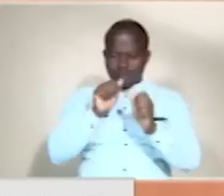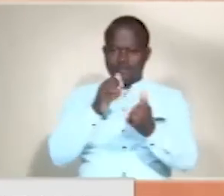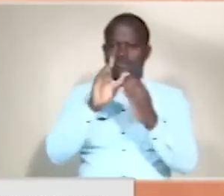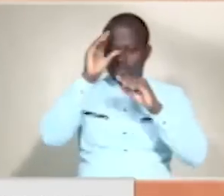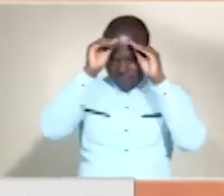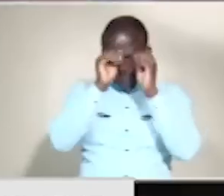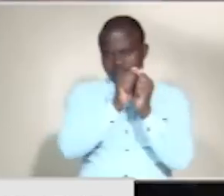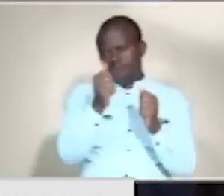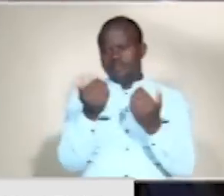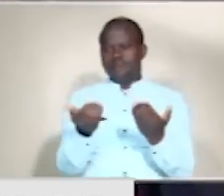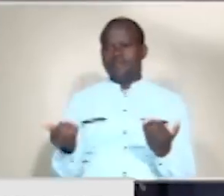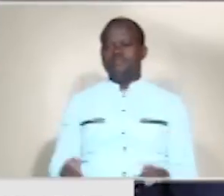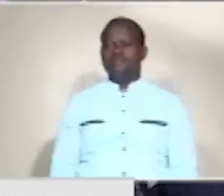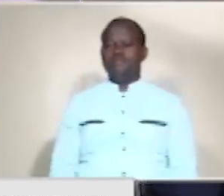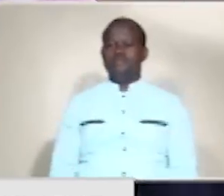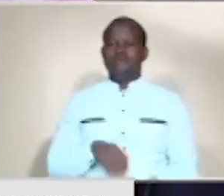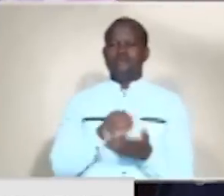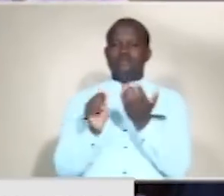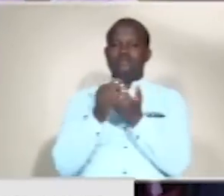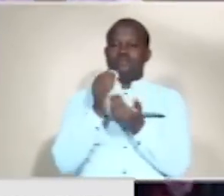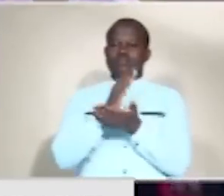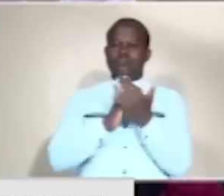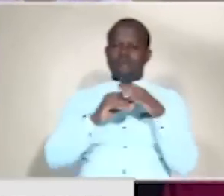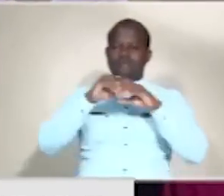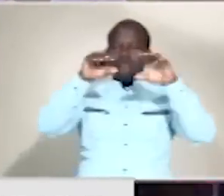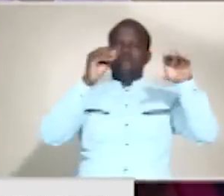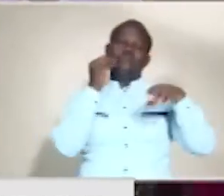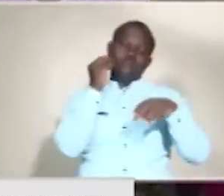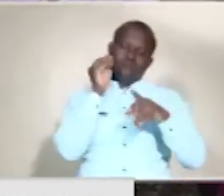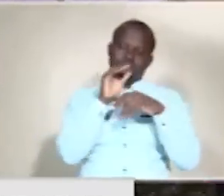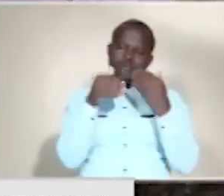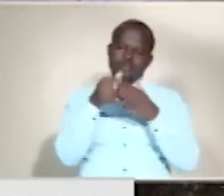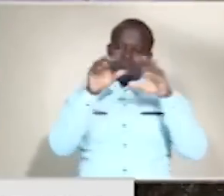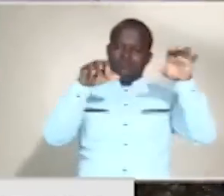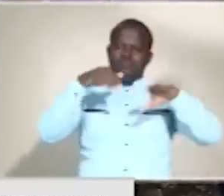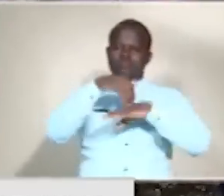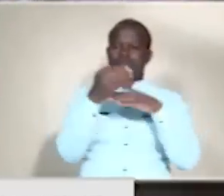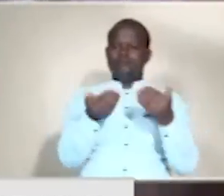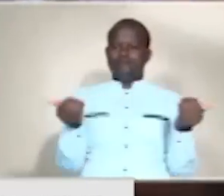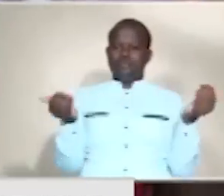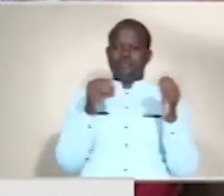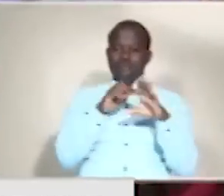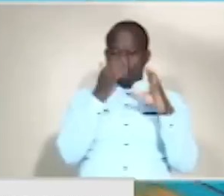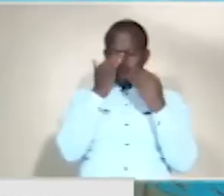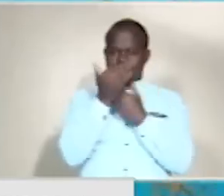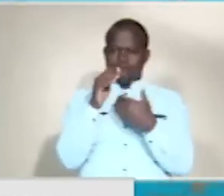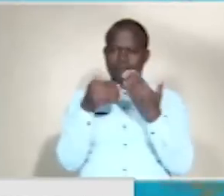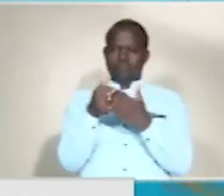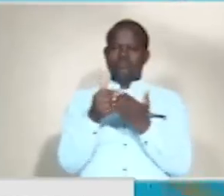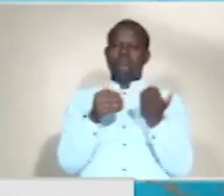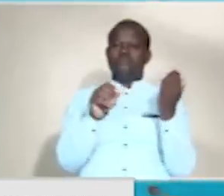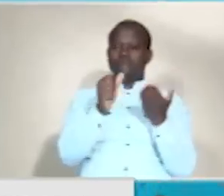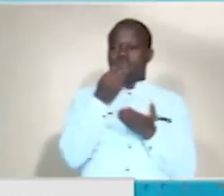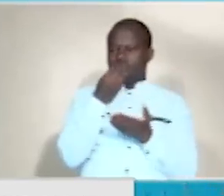amasomo n'abandi bana. Ingo mbonezamikurire zimwe ziherereye mu ngo z'abaturage aho ababyeyi bohereza abana kuva mu gitondo